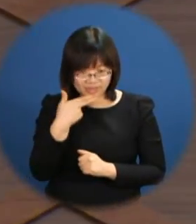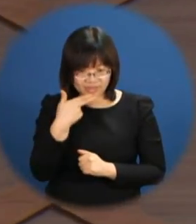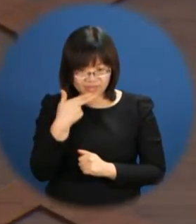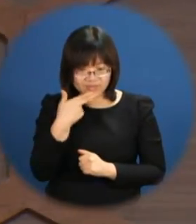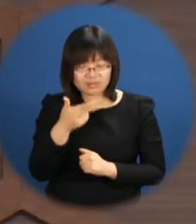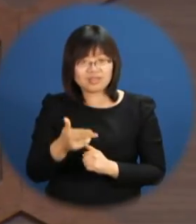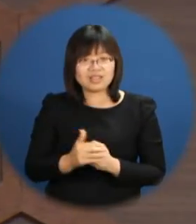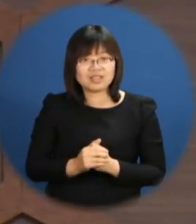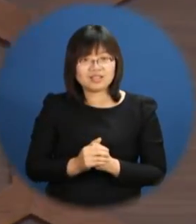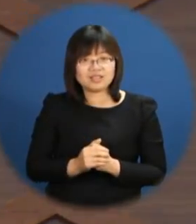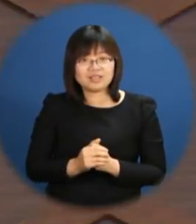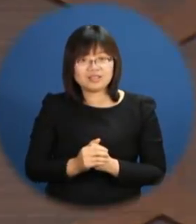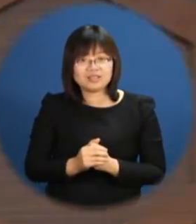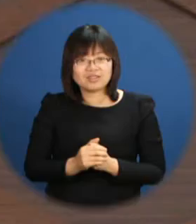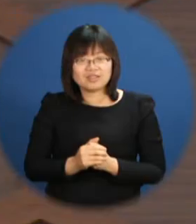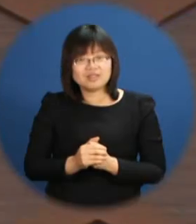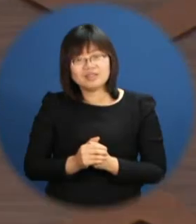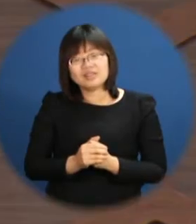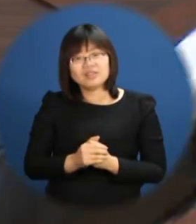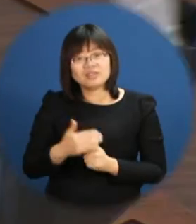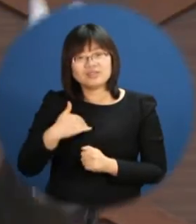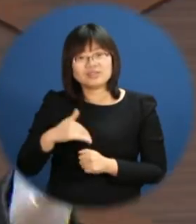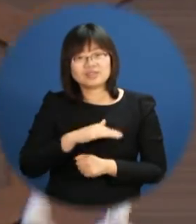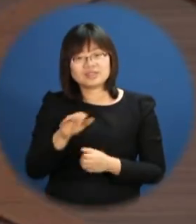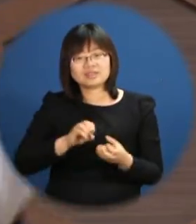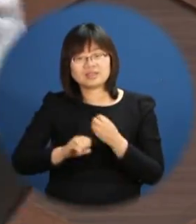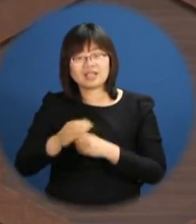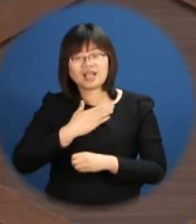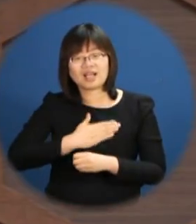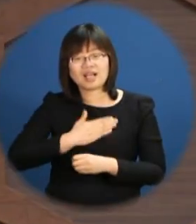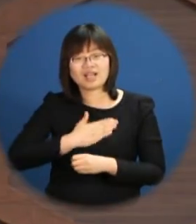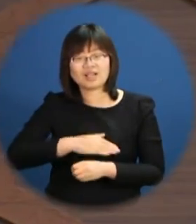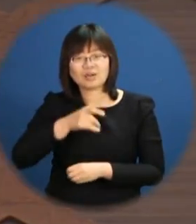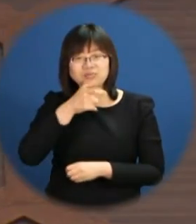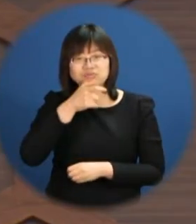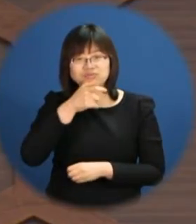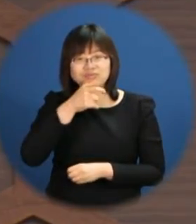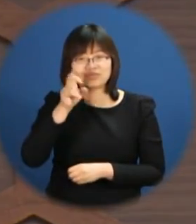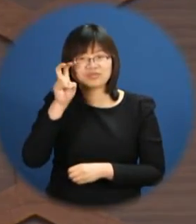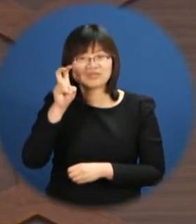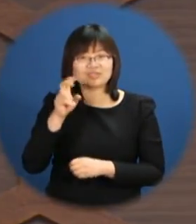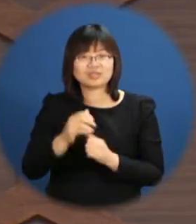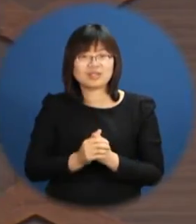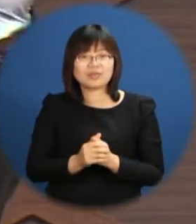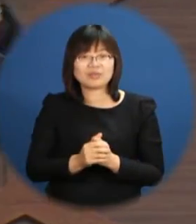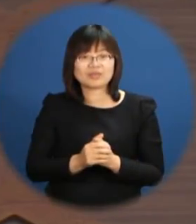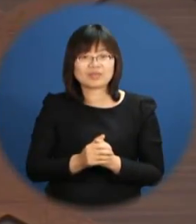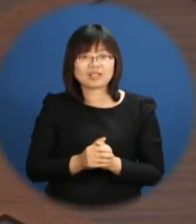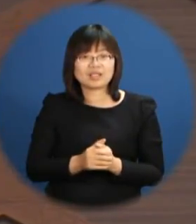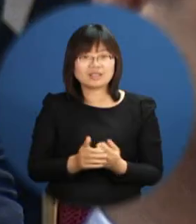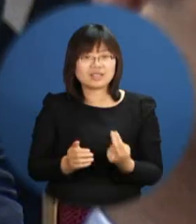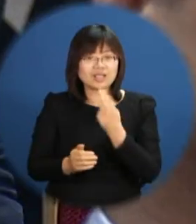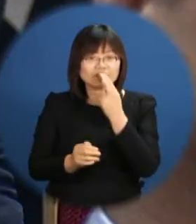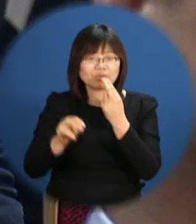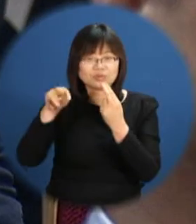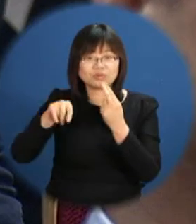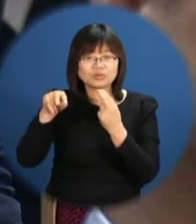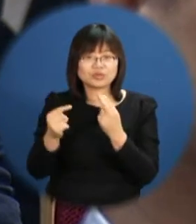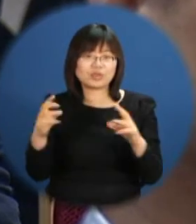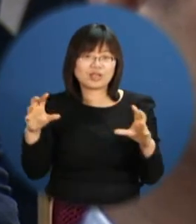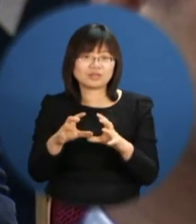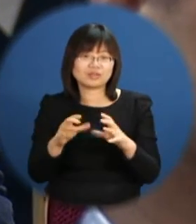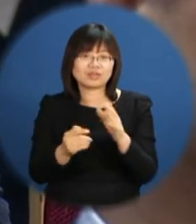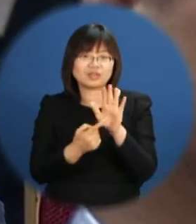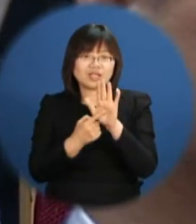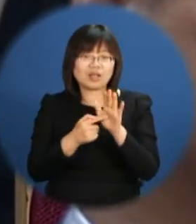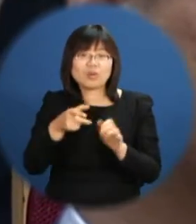보면 우리는 잡을 알죠 그게 물인데 산소와 수소로 합쳐서 나온게 물인데